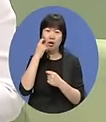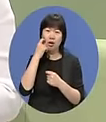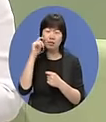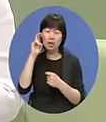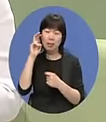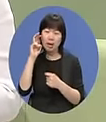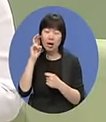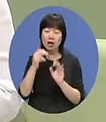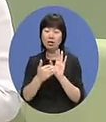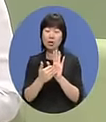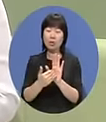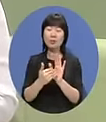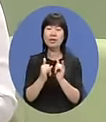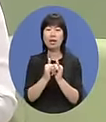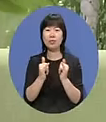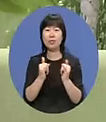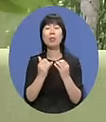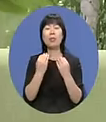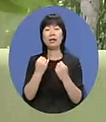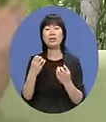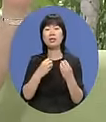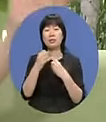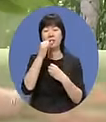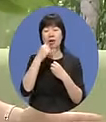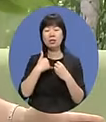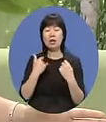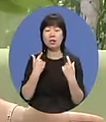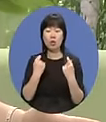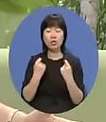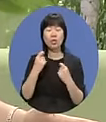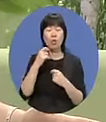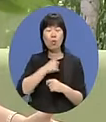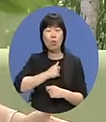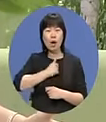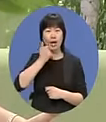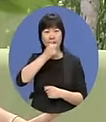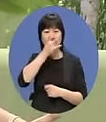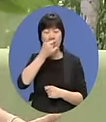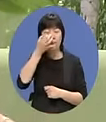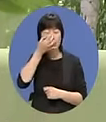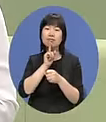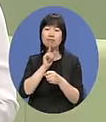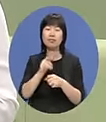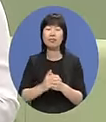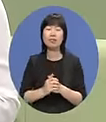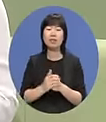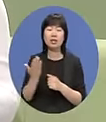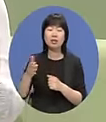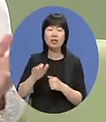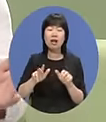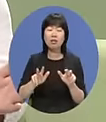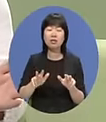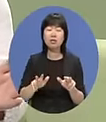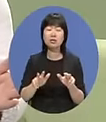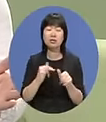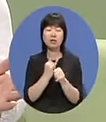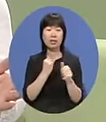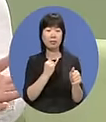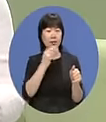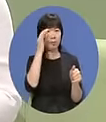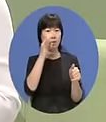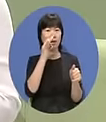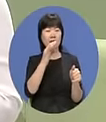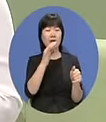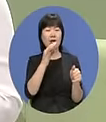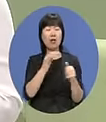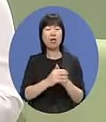일부러 거부하신다는 분들도 굉장히 많고요. 그렇죠. 나 여전히 화났어. 네. 이거를 보여주기 위해서. 그렇죠. 그런데 이제 지금 이 남편 같은